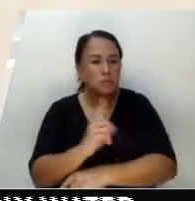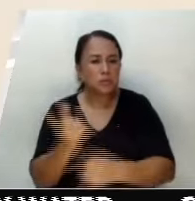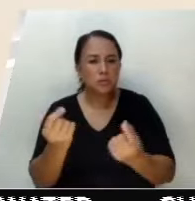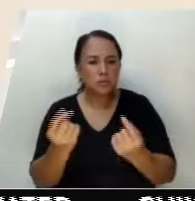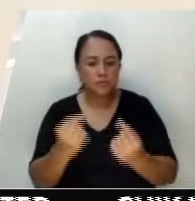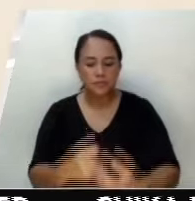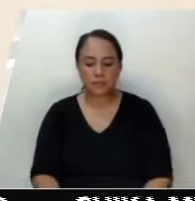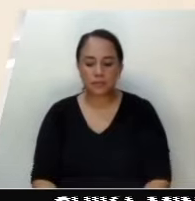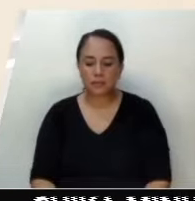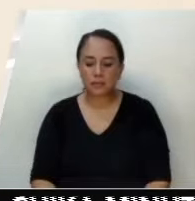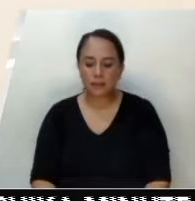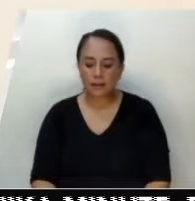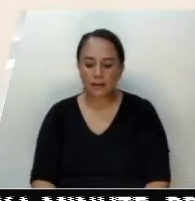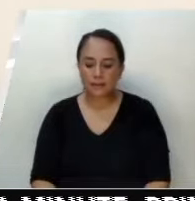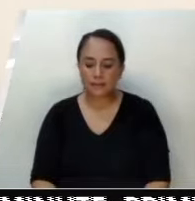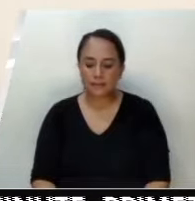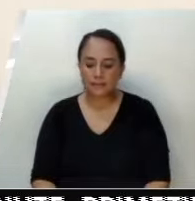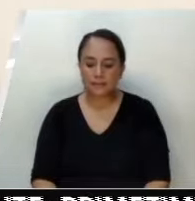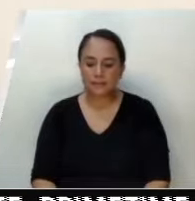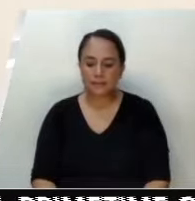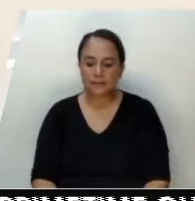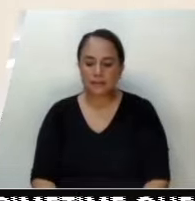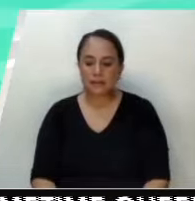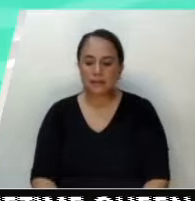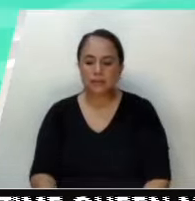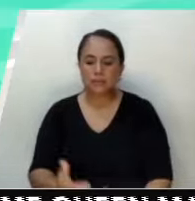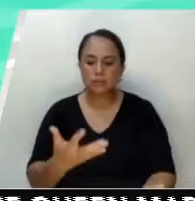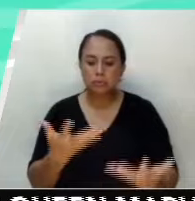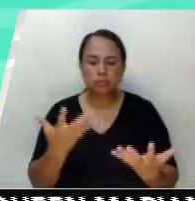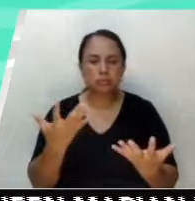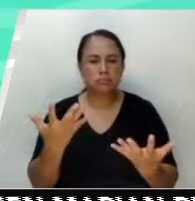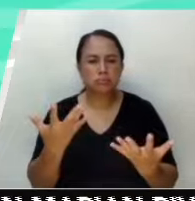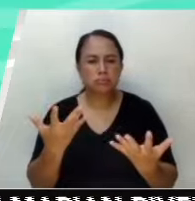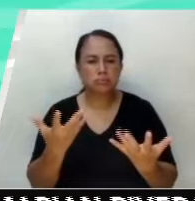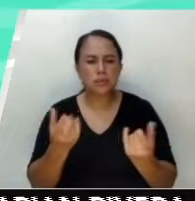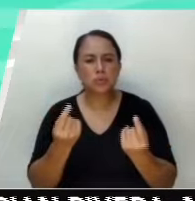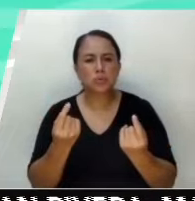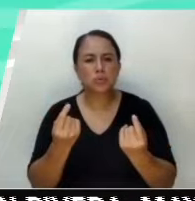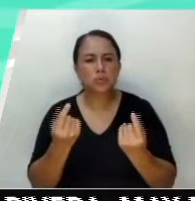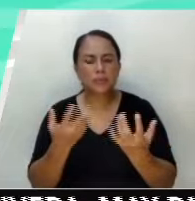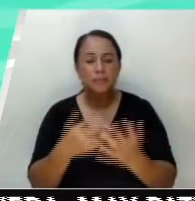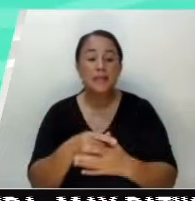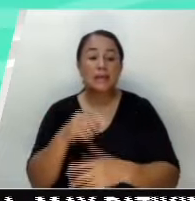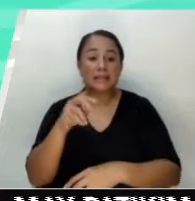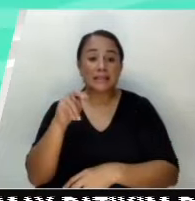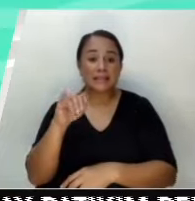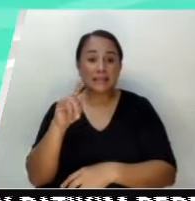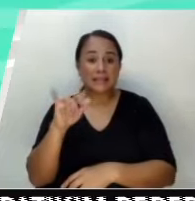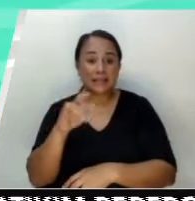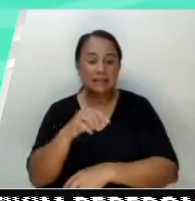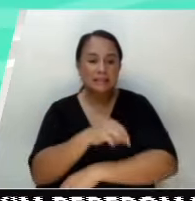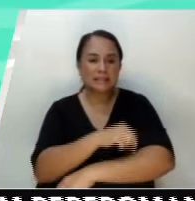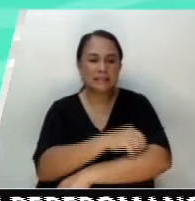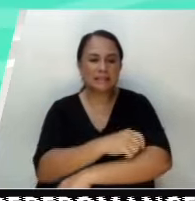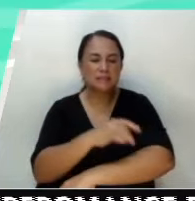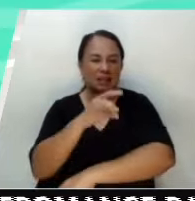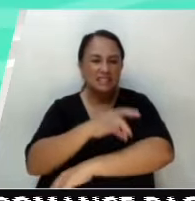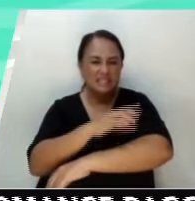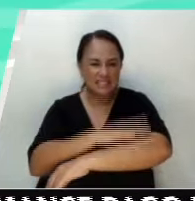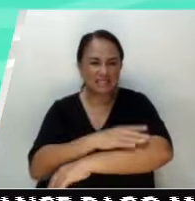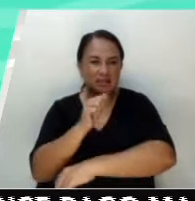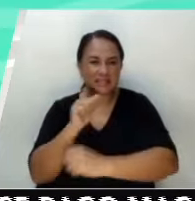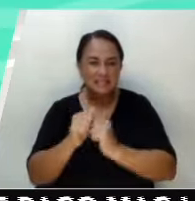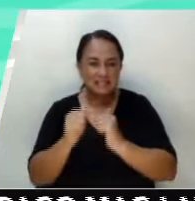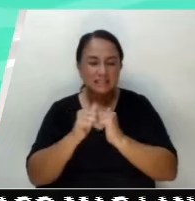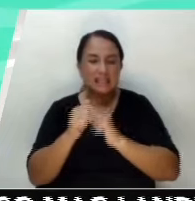Kuya Kim, saan ba nakikita ang mga nik-nik? Kuya Kim, ano na? Ang mga nik-nik, mga pan-tropical insect pest. Ibig sabihin, nabubuhay ang mga